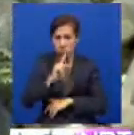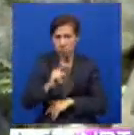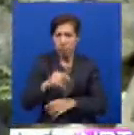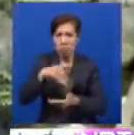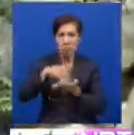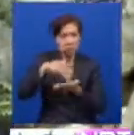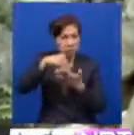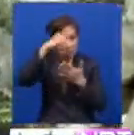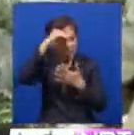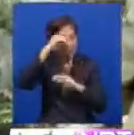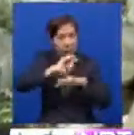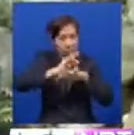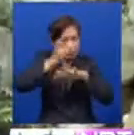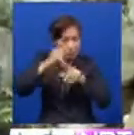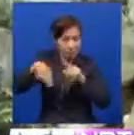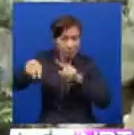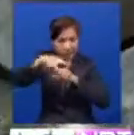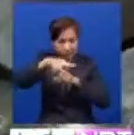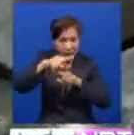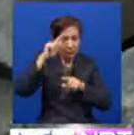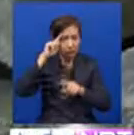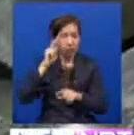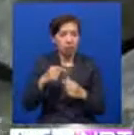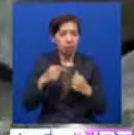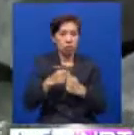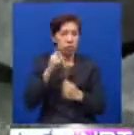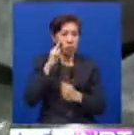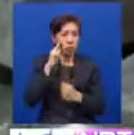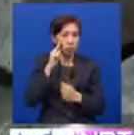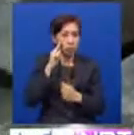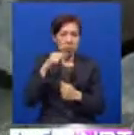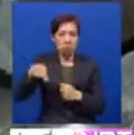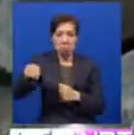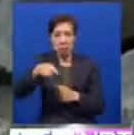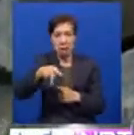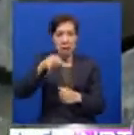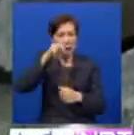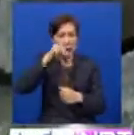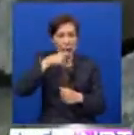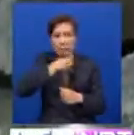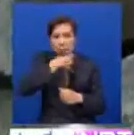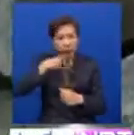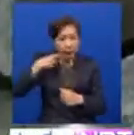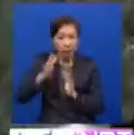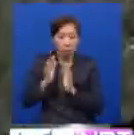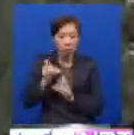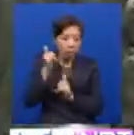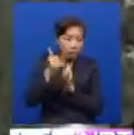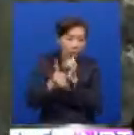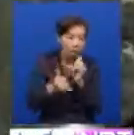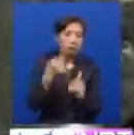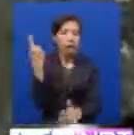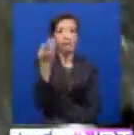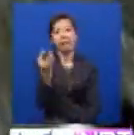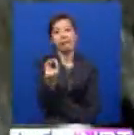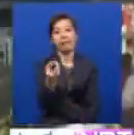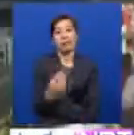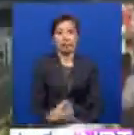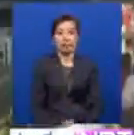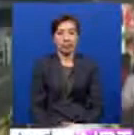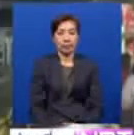ธรรมชาติและน้ำตกไซเบอร์เขตรักษาพันธุ์สัตว์ป่าห้วยขาแข้งมีสภาพแห้งทำให้จำนวนนักท่องเที่ยวลดลง